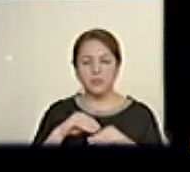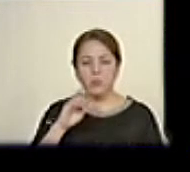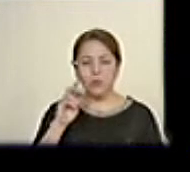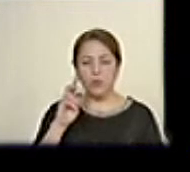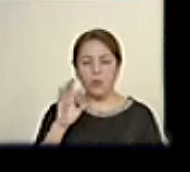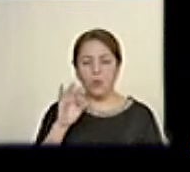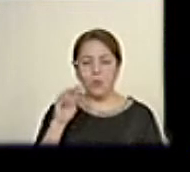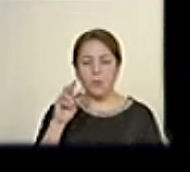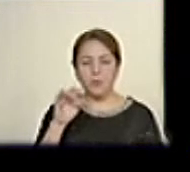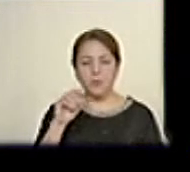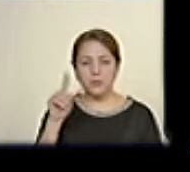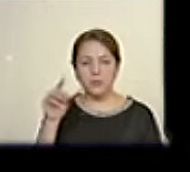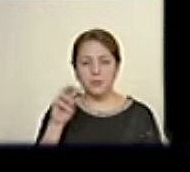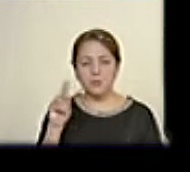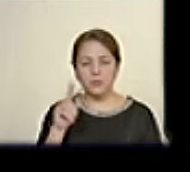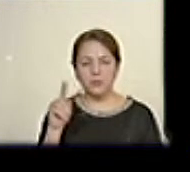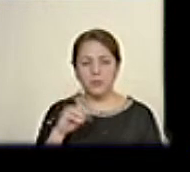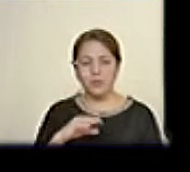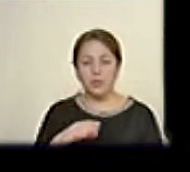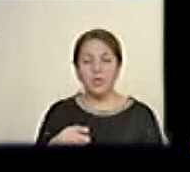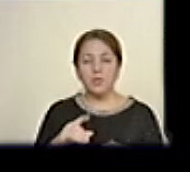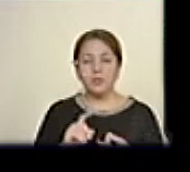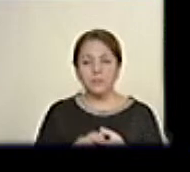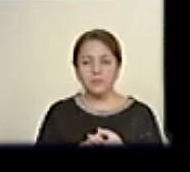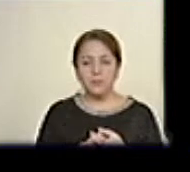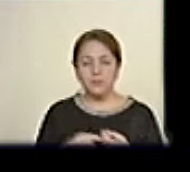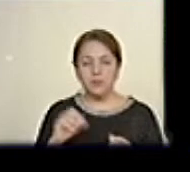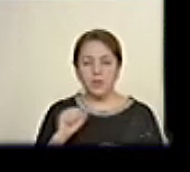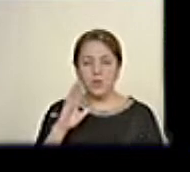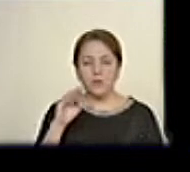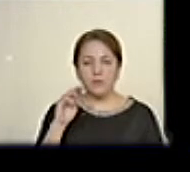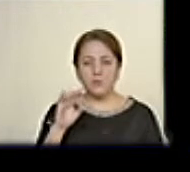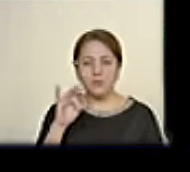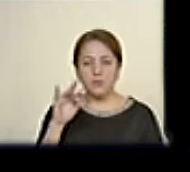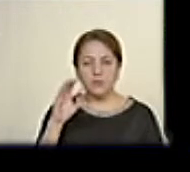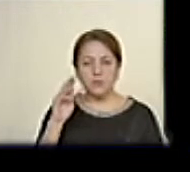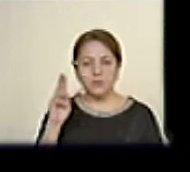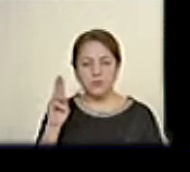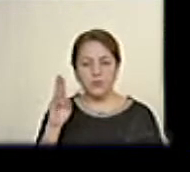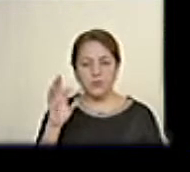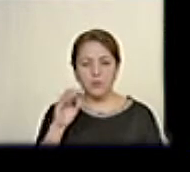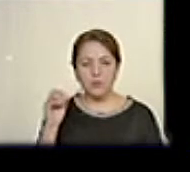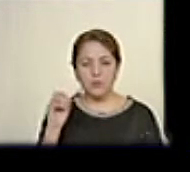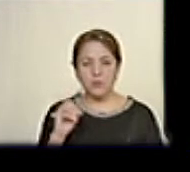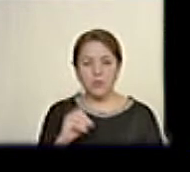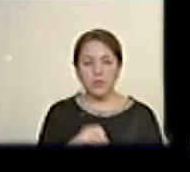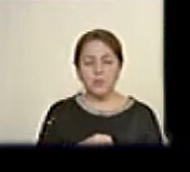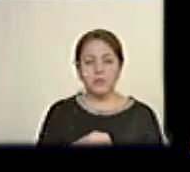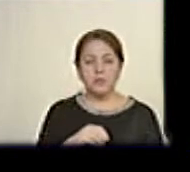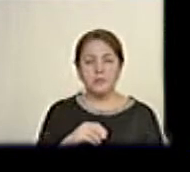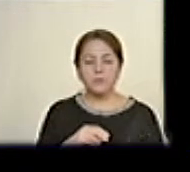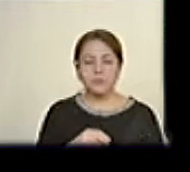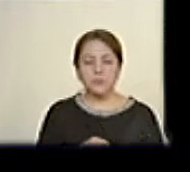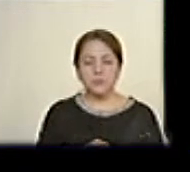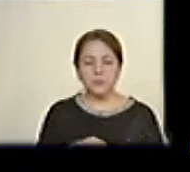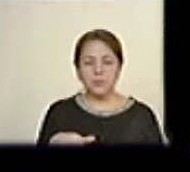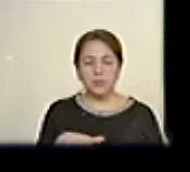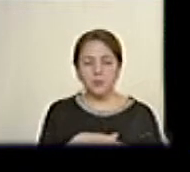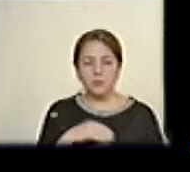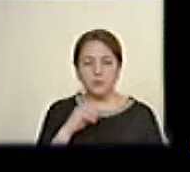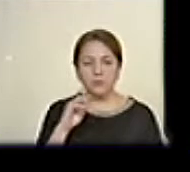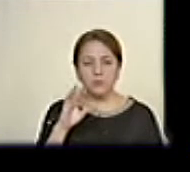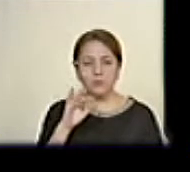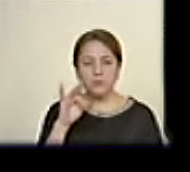неразрывно связывает авторское произведение с устным народным поэтическим творчеством.